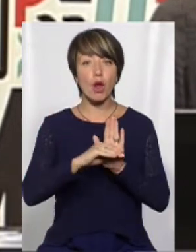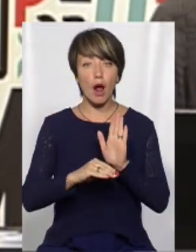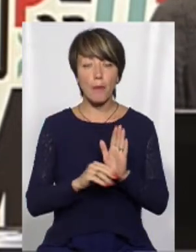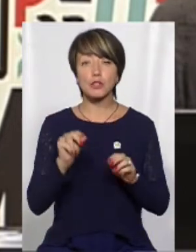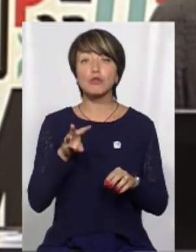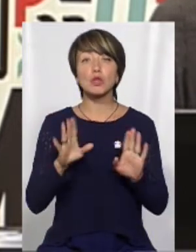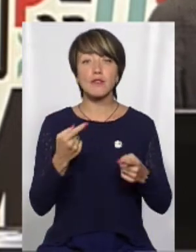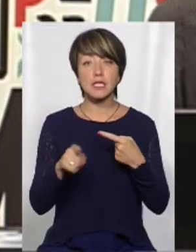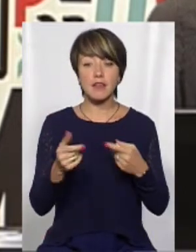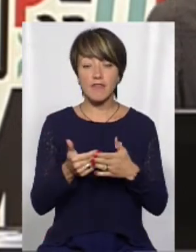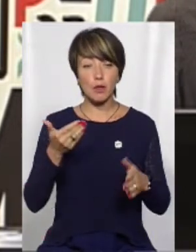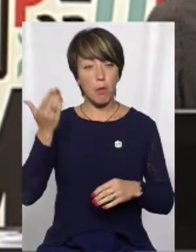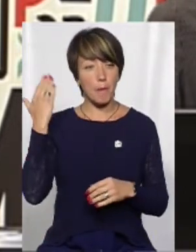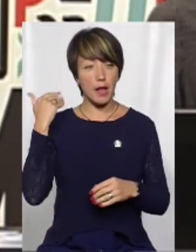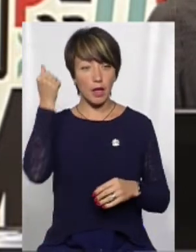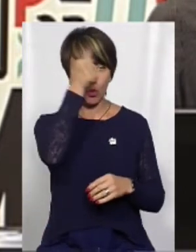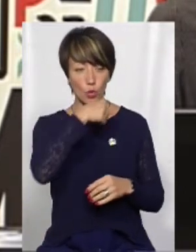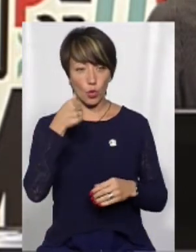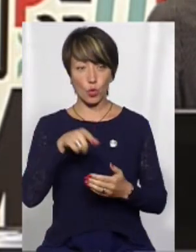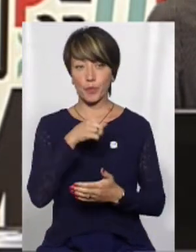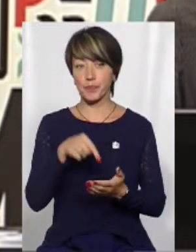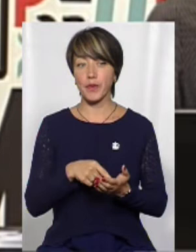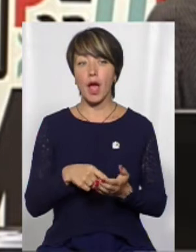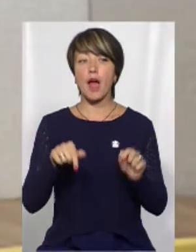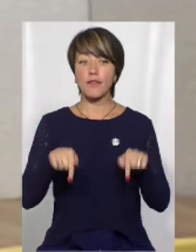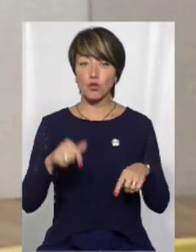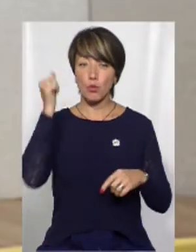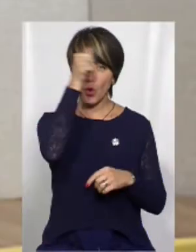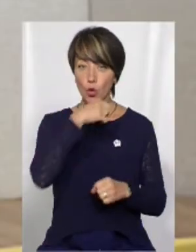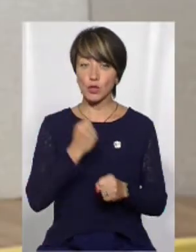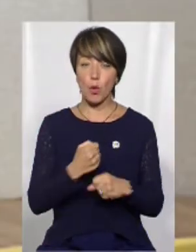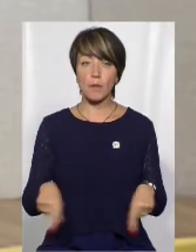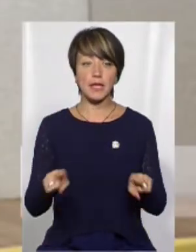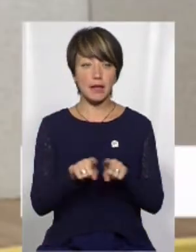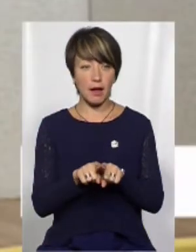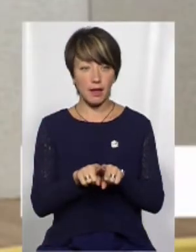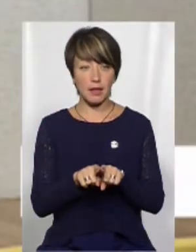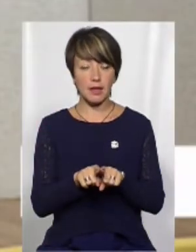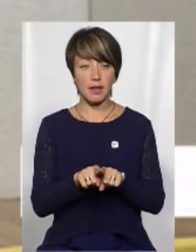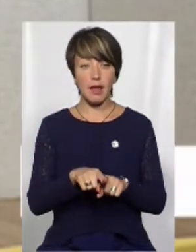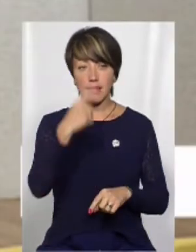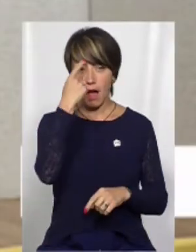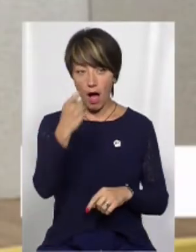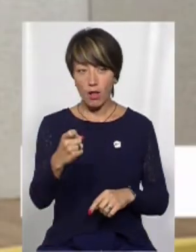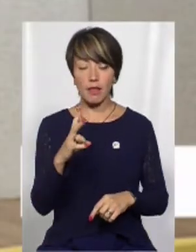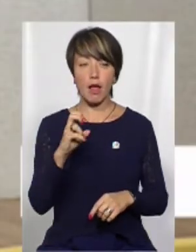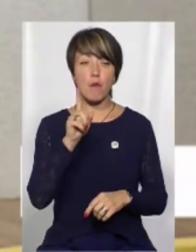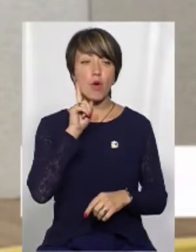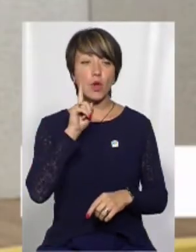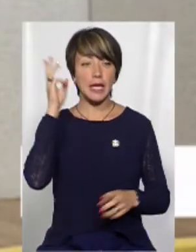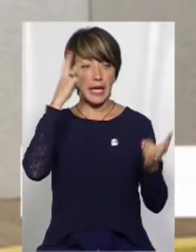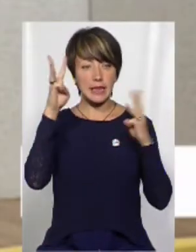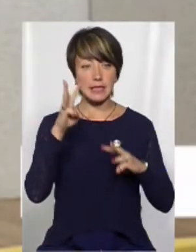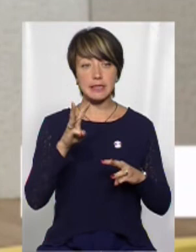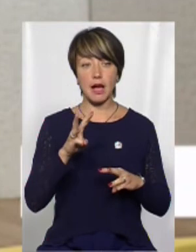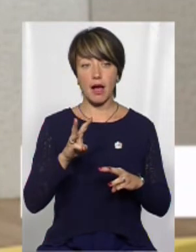вона буде відрізнятися від попереднього року? В цьому році ми робимо такий наголос на молодих дизайнерах.